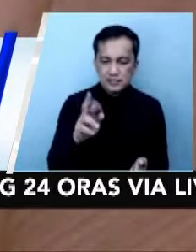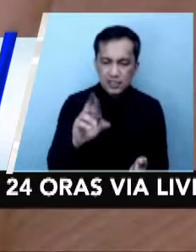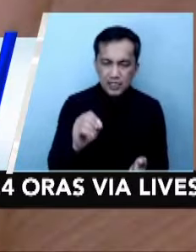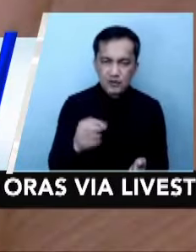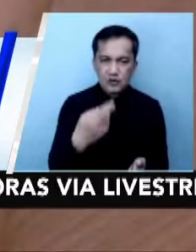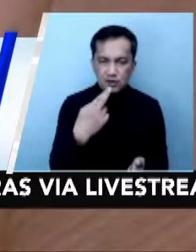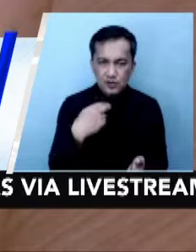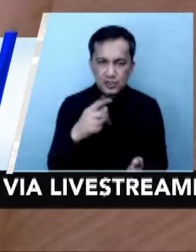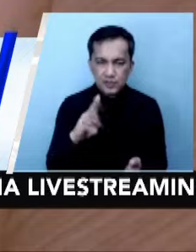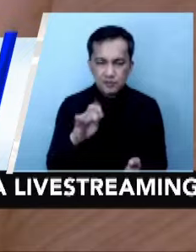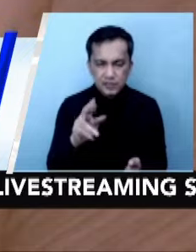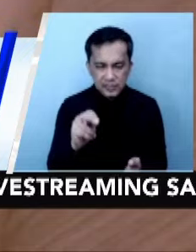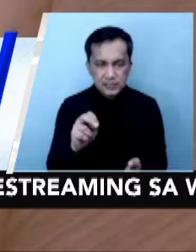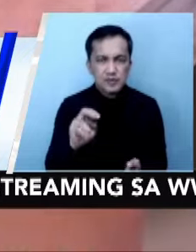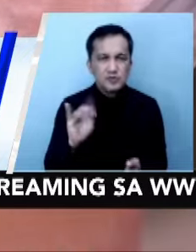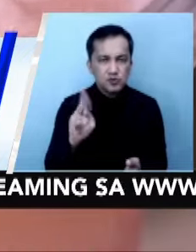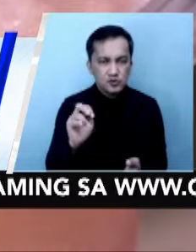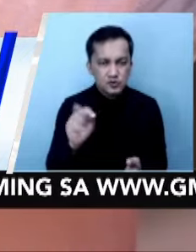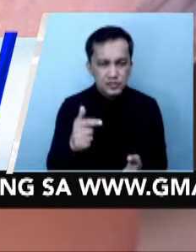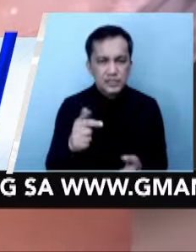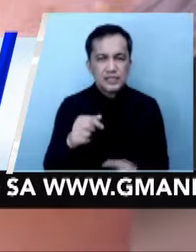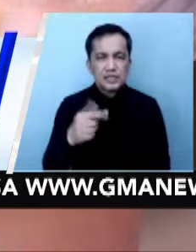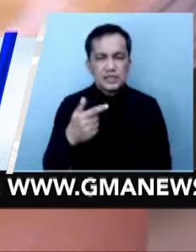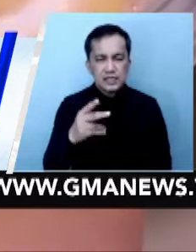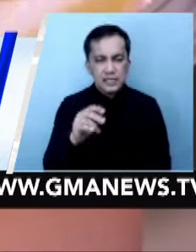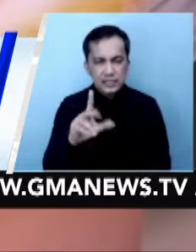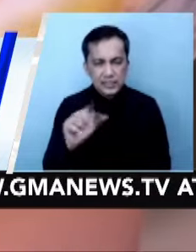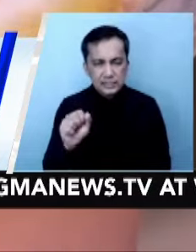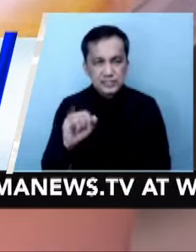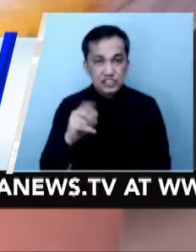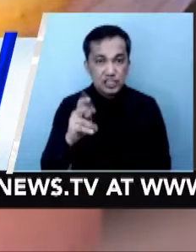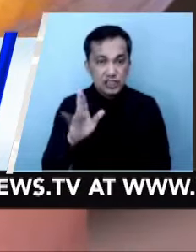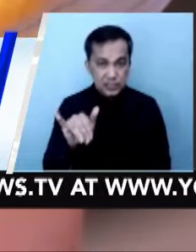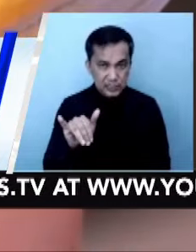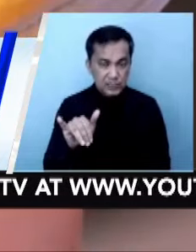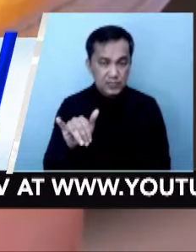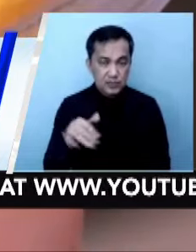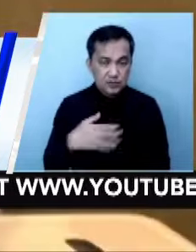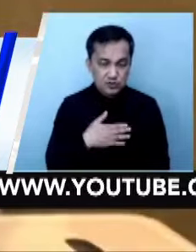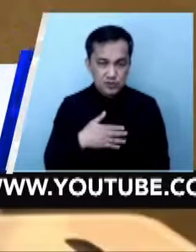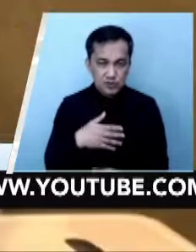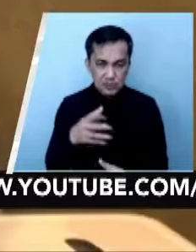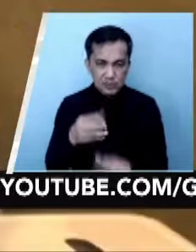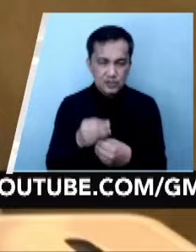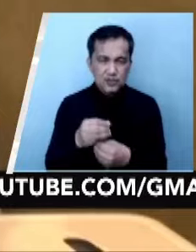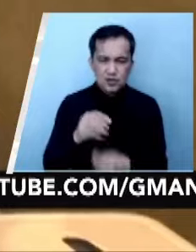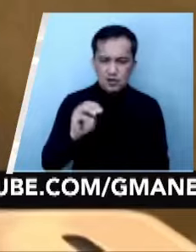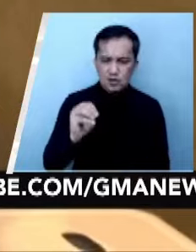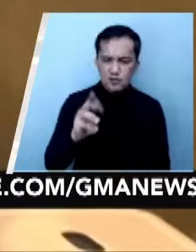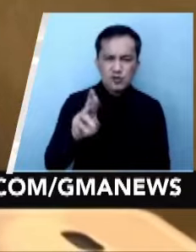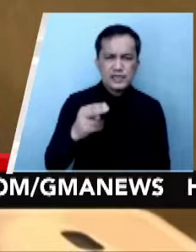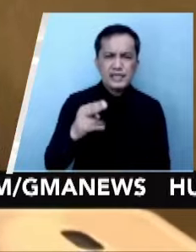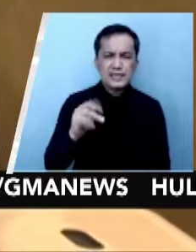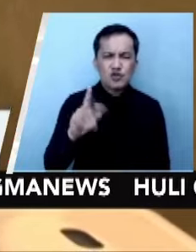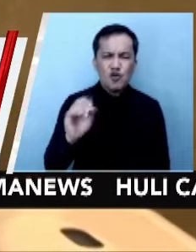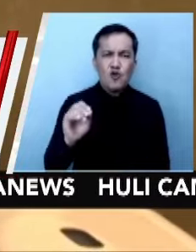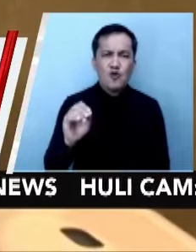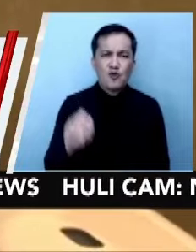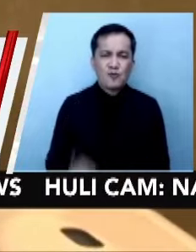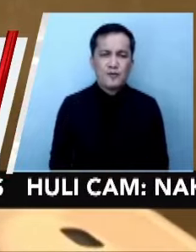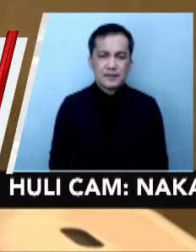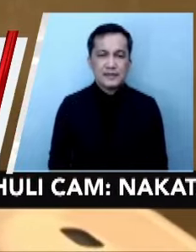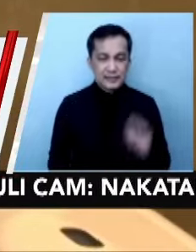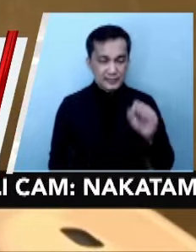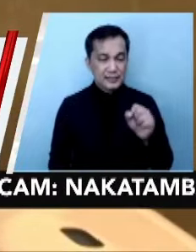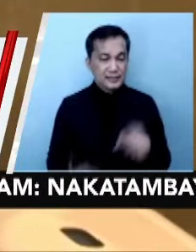pudding, lychee, grass jelly. Kung gusto mo, lagyan mo pa ng konting sipa ng mojito. Like a little treat for myself, yes. And I